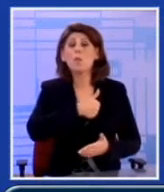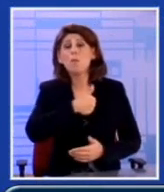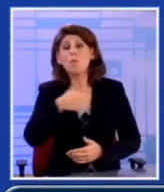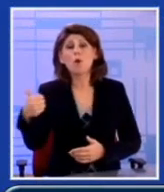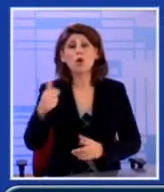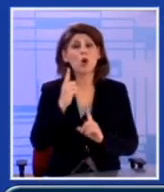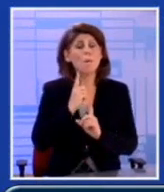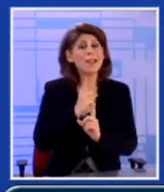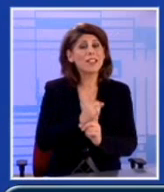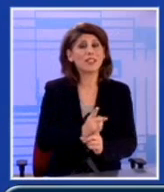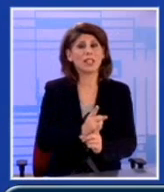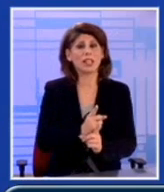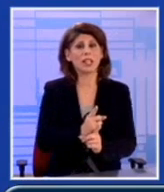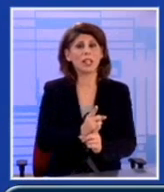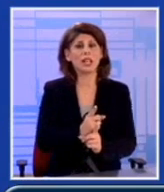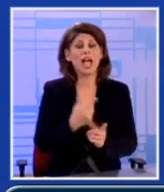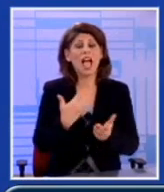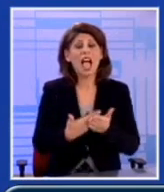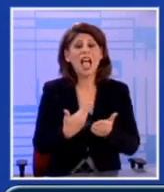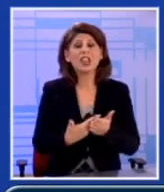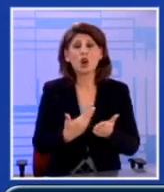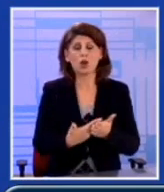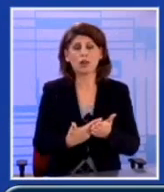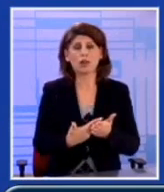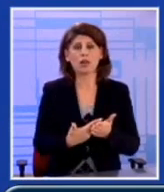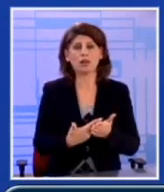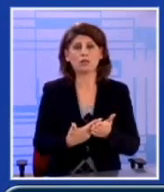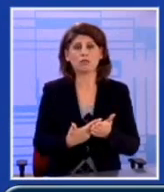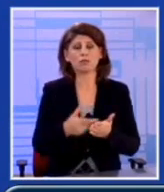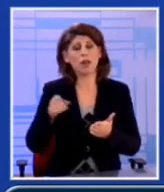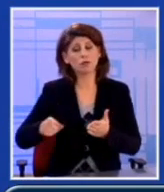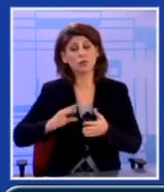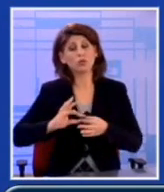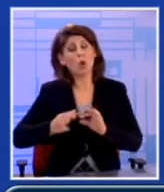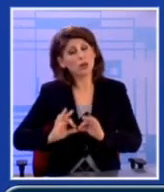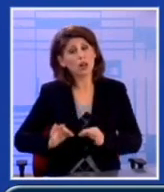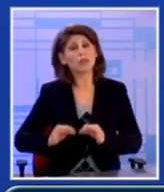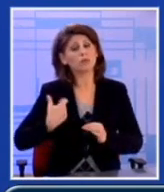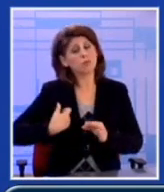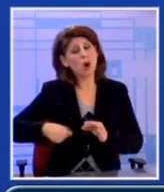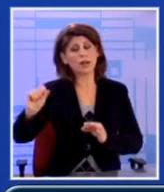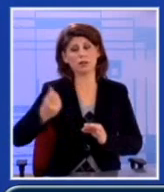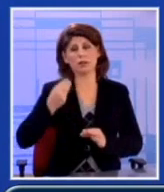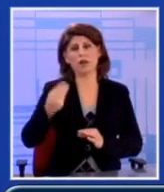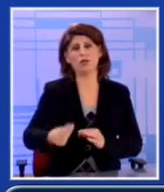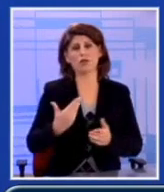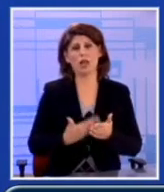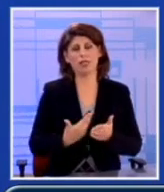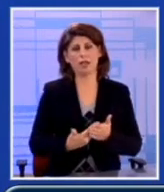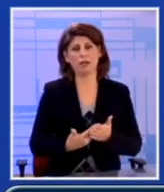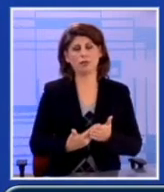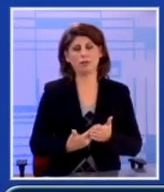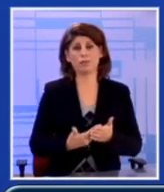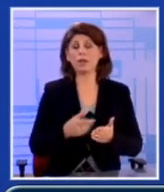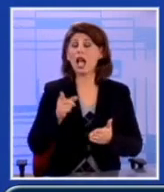με ειδική αιτιολογία του οργάνου το οποίο αρνείται τη χορήγηση της άδειας.